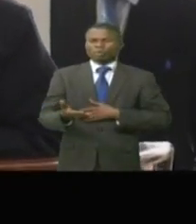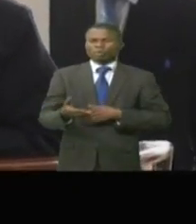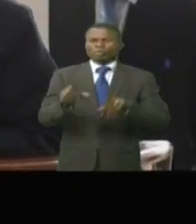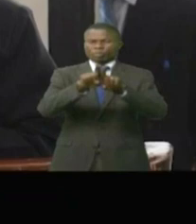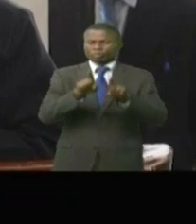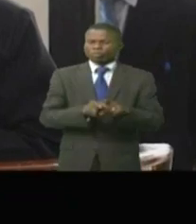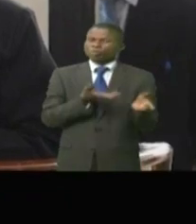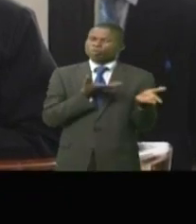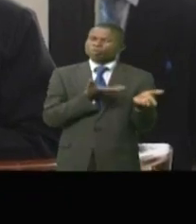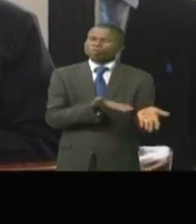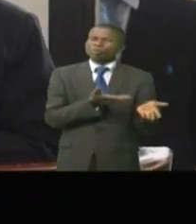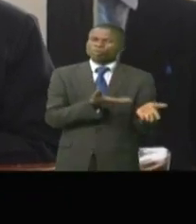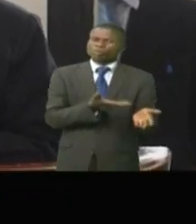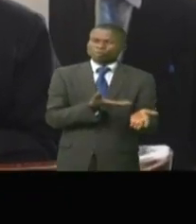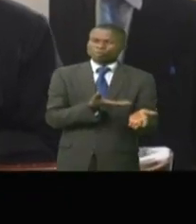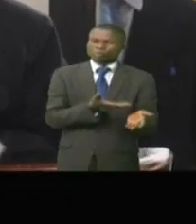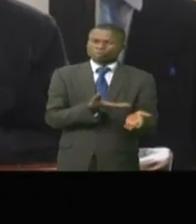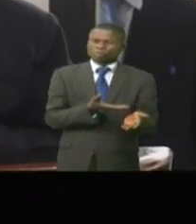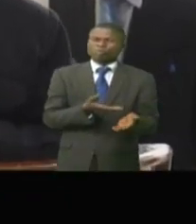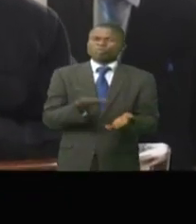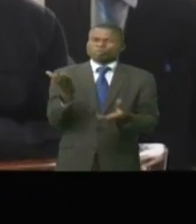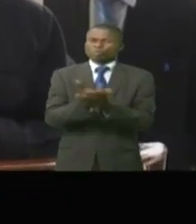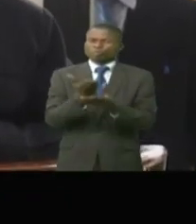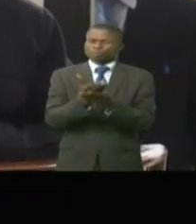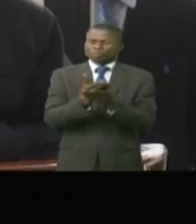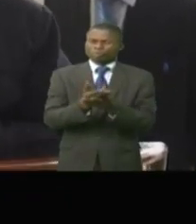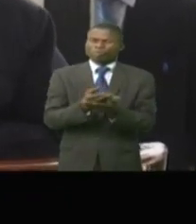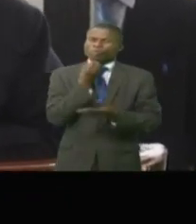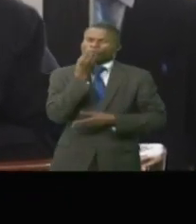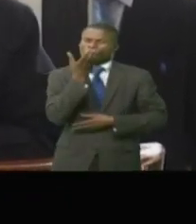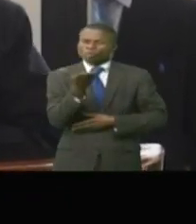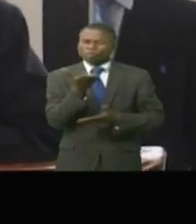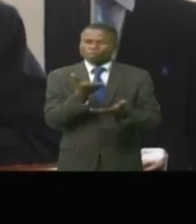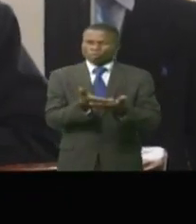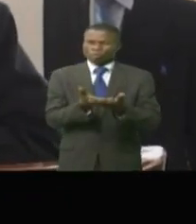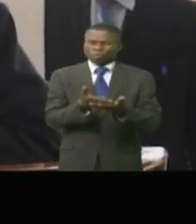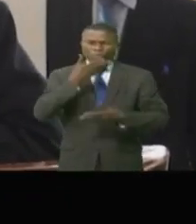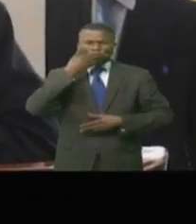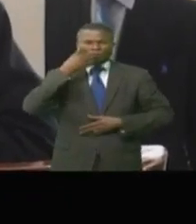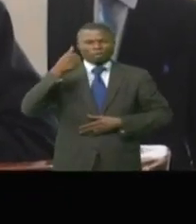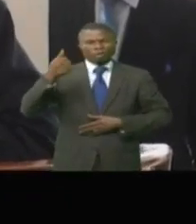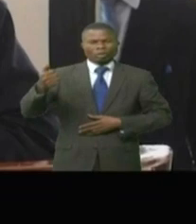servir de document de référence pour une meilleure